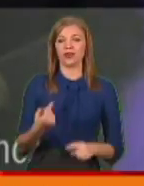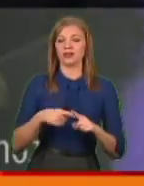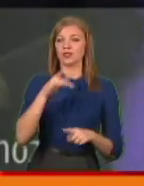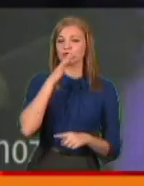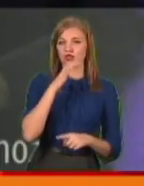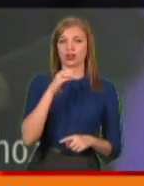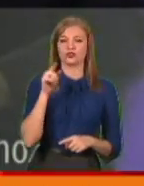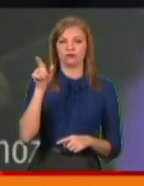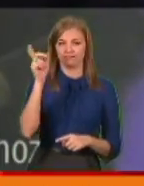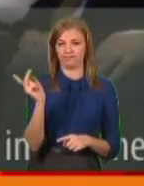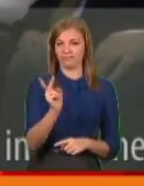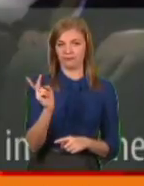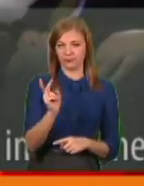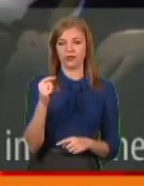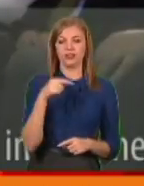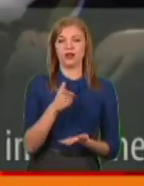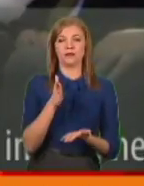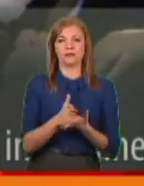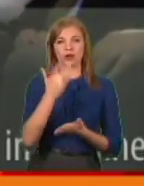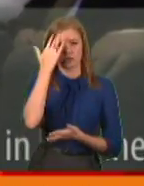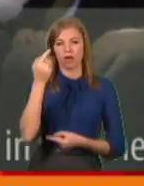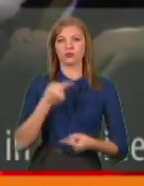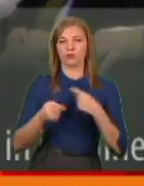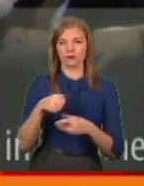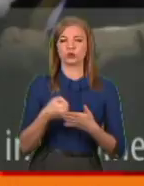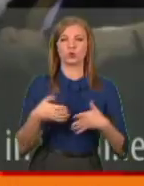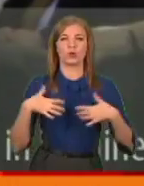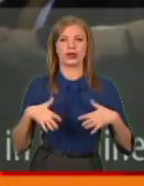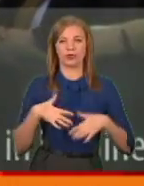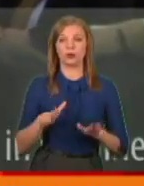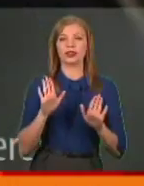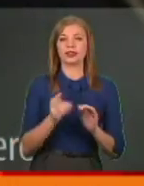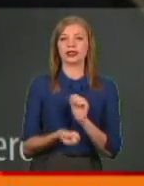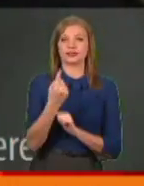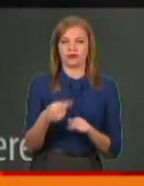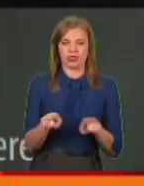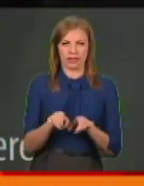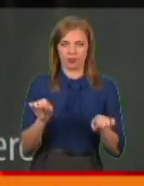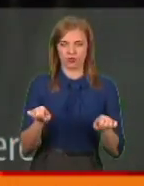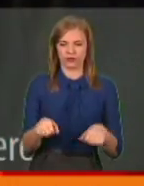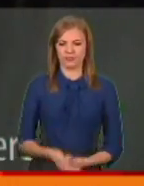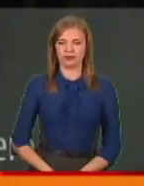часом Ільмі Умеров та Ахтем Чийгоз мають намір повернутися до Криму. Щойно з'явиться така